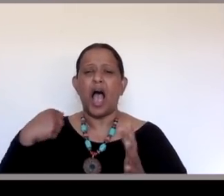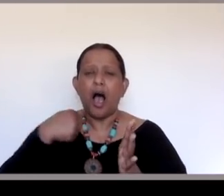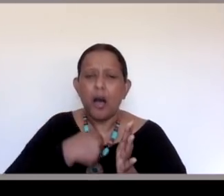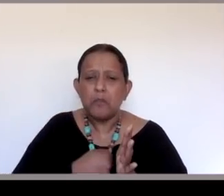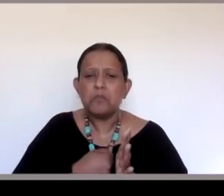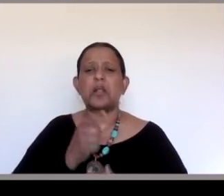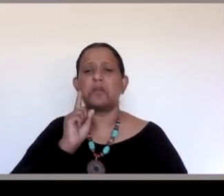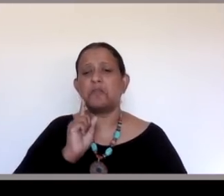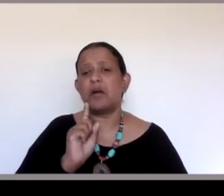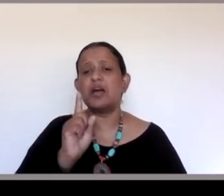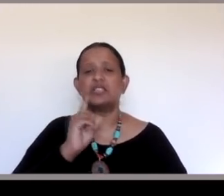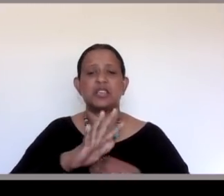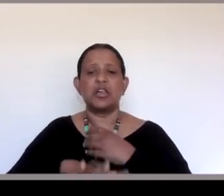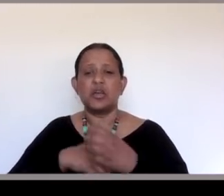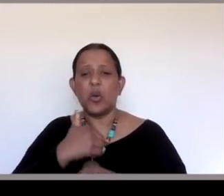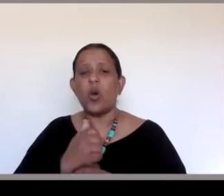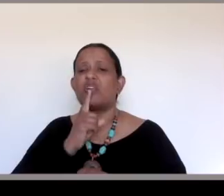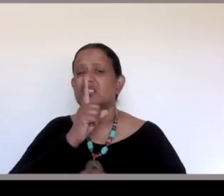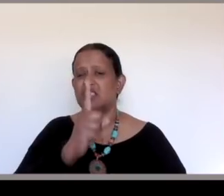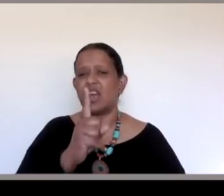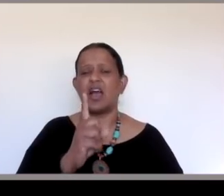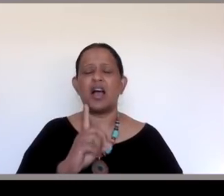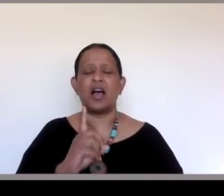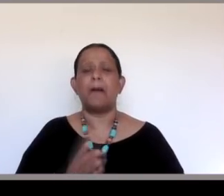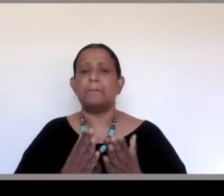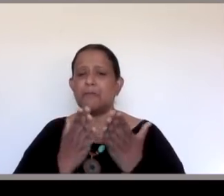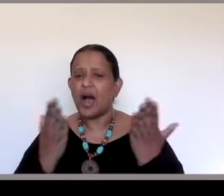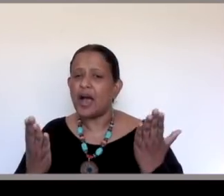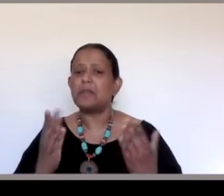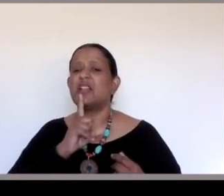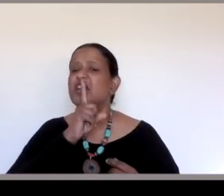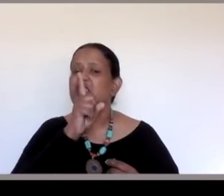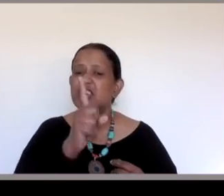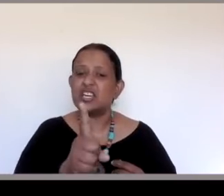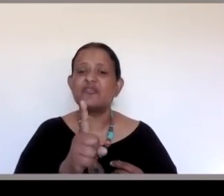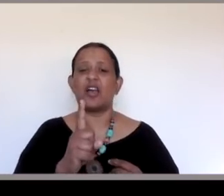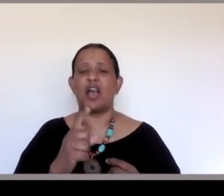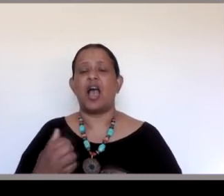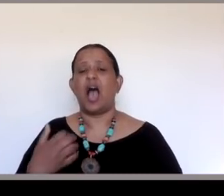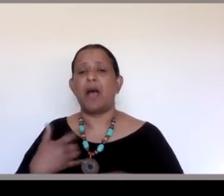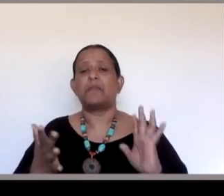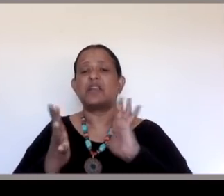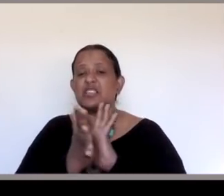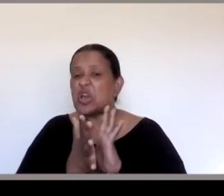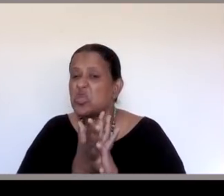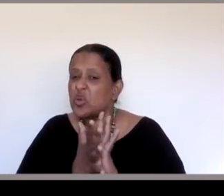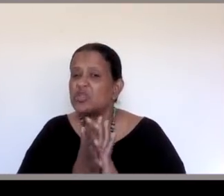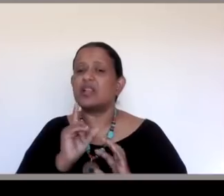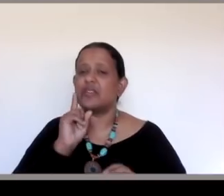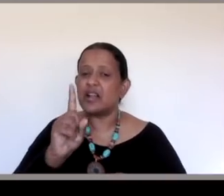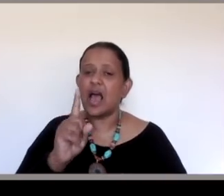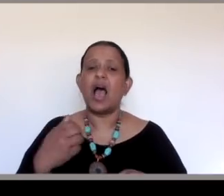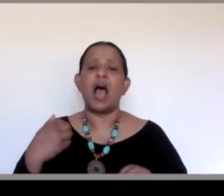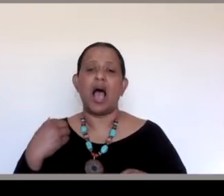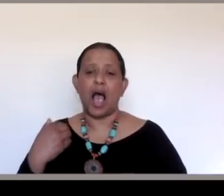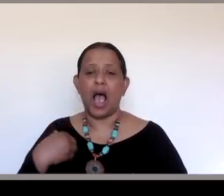මාරි වරිගෙනරදේ යේසුස් වහන්සේගේ කන්ද උඩ දේශනාව වගේ වැදගත්ම දේශනාවක් ප්‍රීති